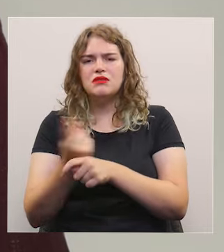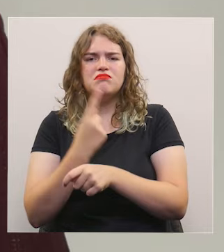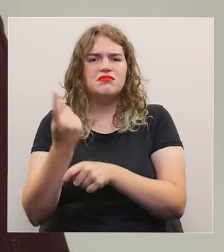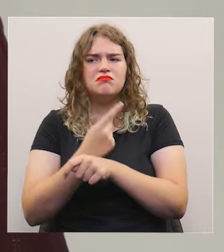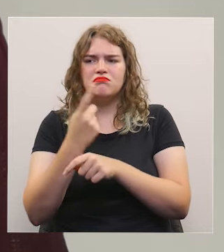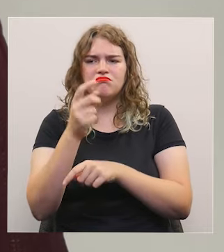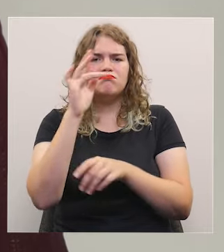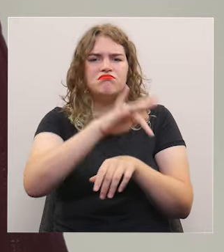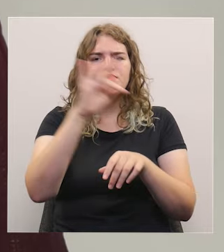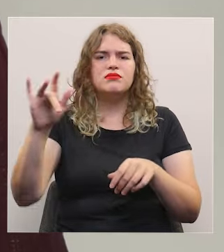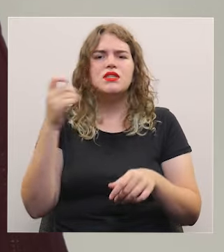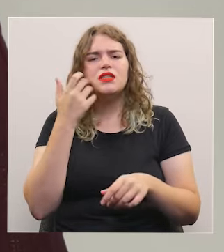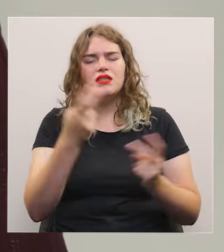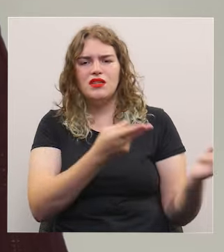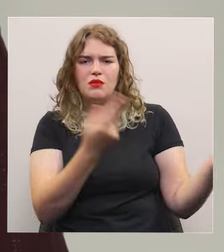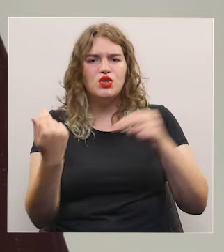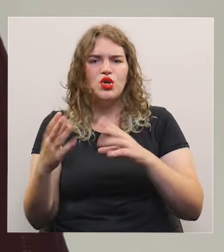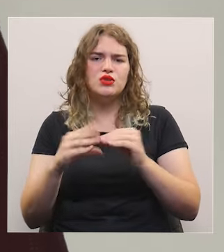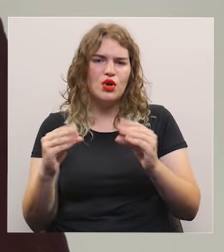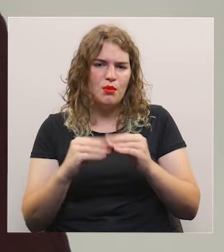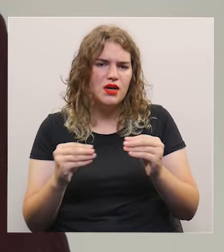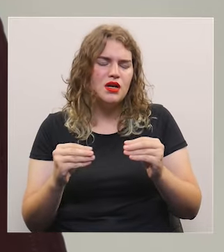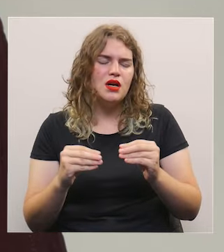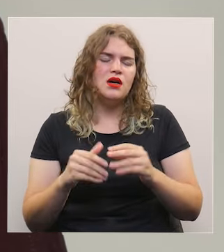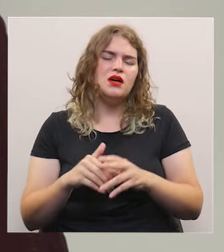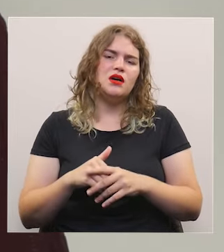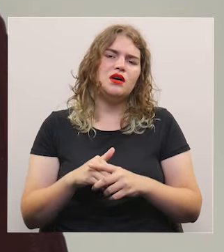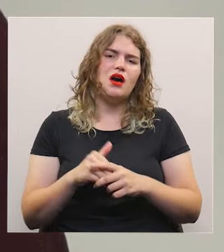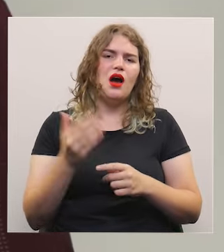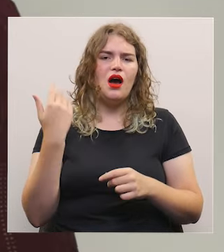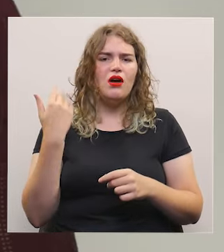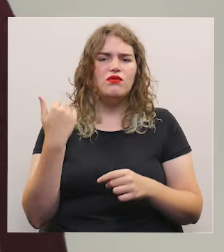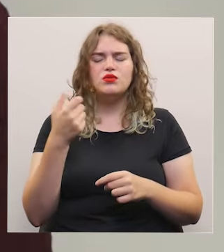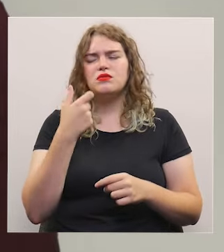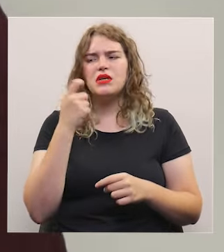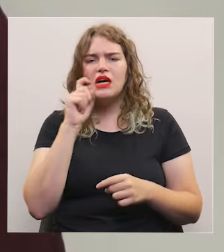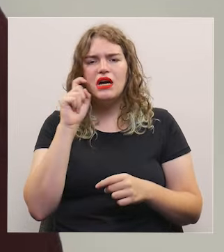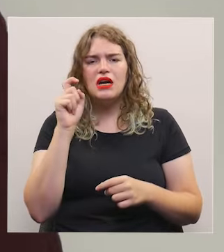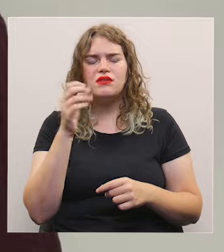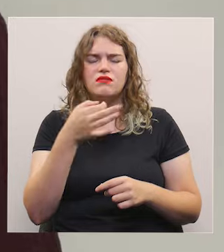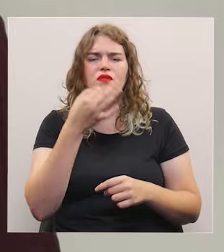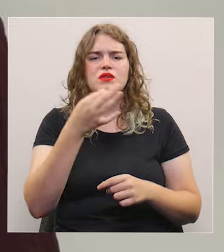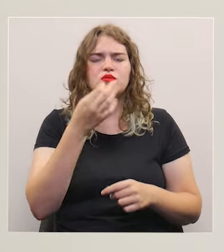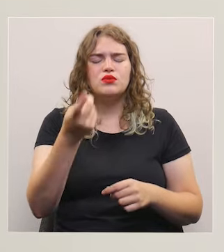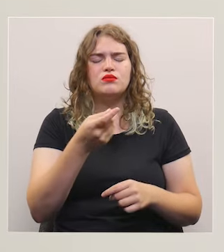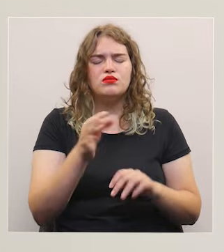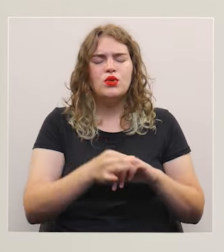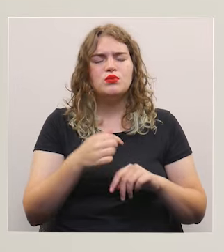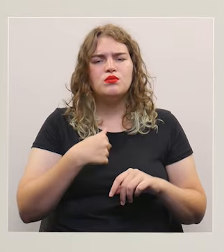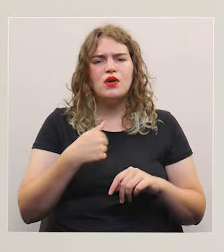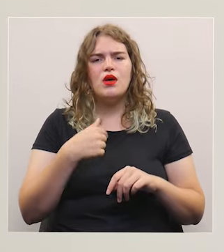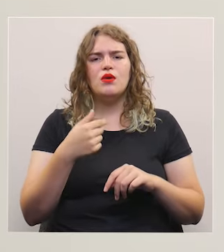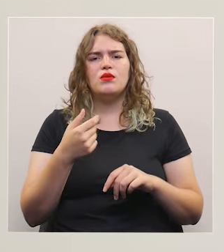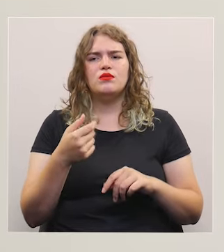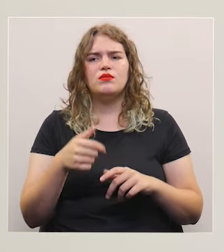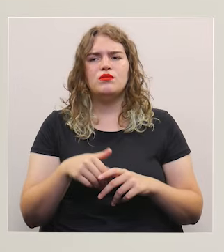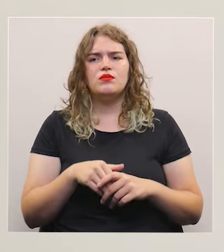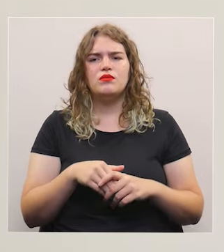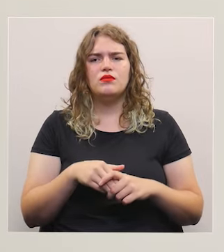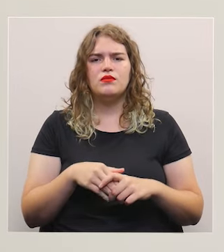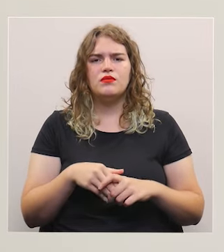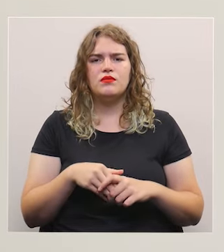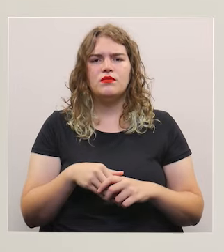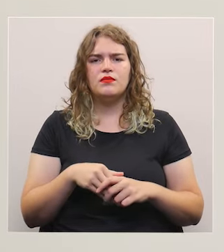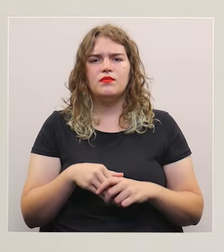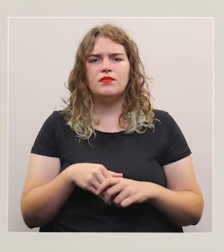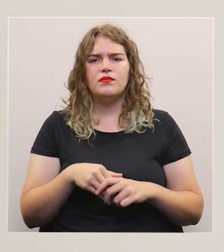țări și când ne-am întors, am fost la, nu știu, cred că v-a povestit și în mărturia anterioară Florin, pe unde mergeam... Florin a avut și